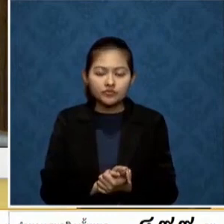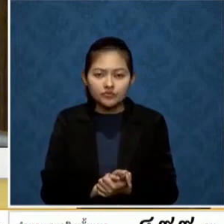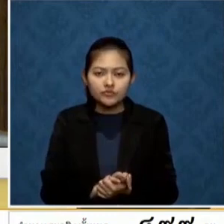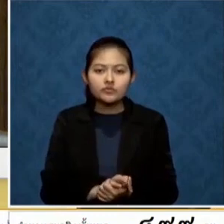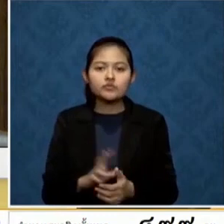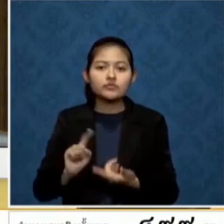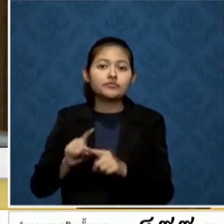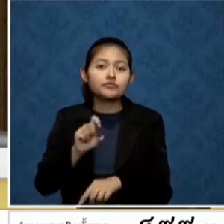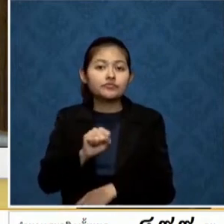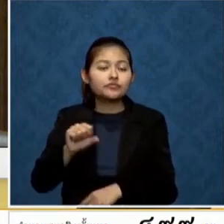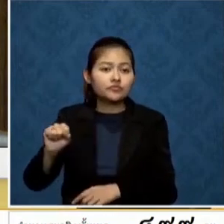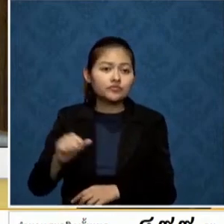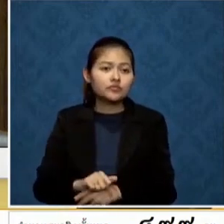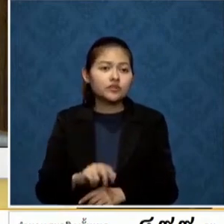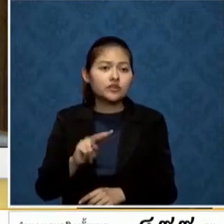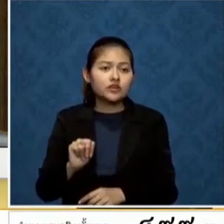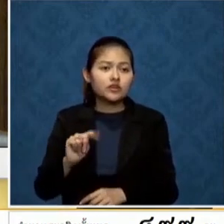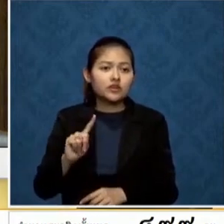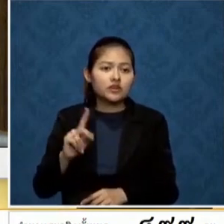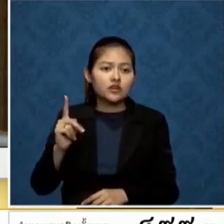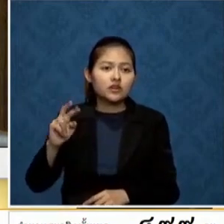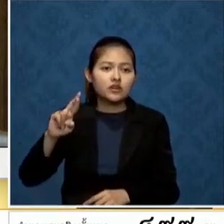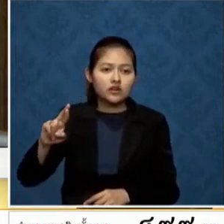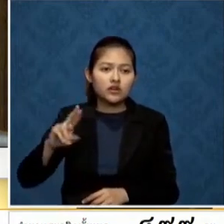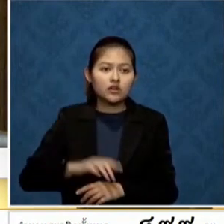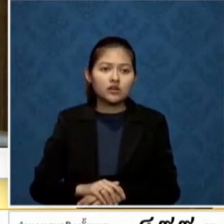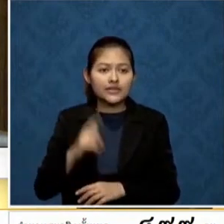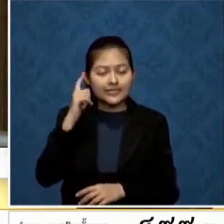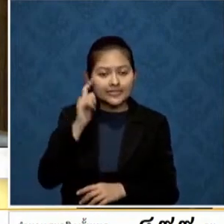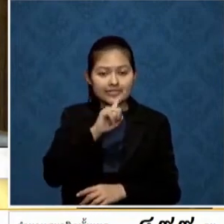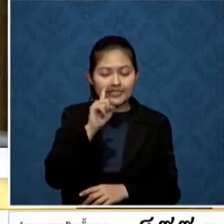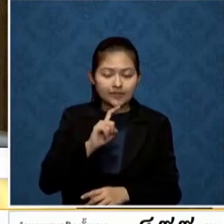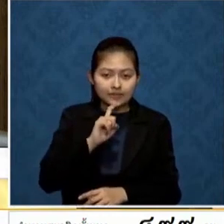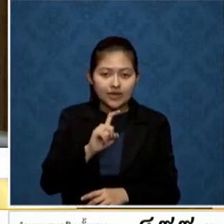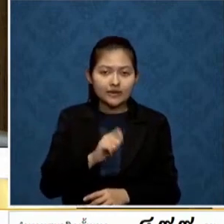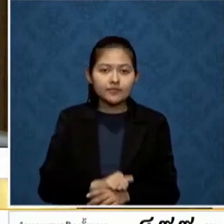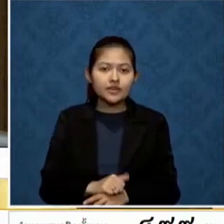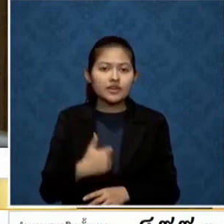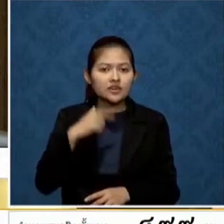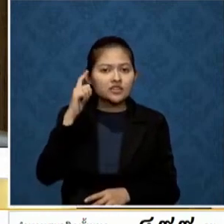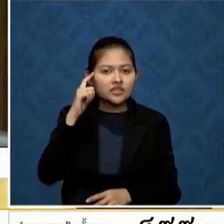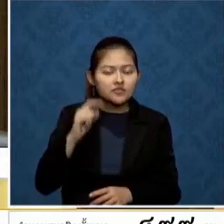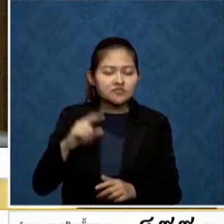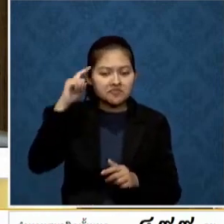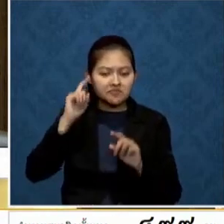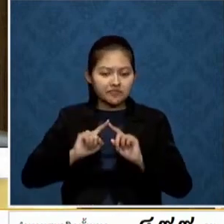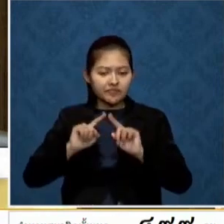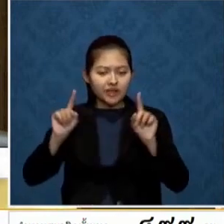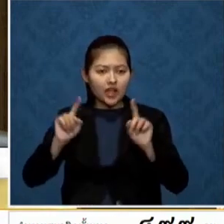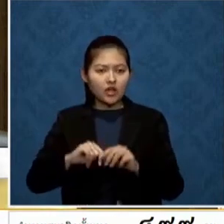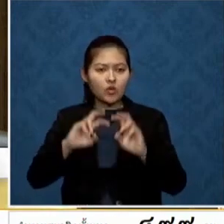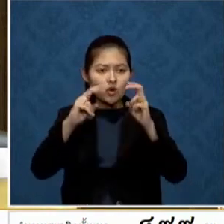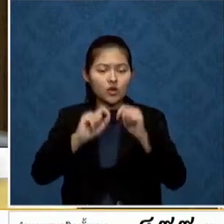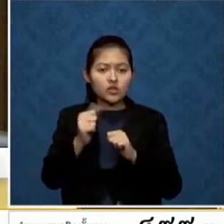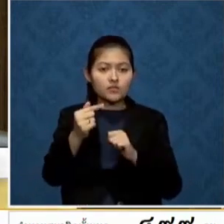นะครับท่านอัฐกรขออนุญาตที่เ่ยนามนะครับเป็นการตั้งคำถามครับหรือว่าแสดงความเห็นว่าท่านไม่เห็นด้วยกับข้อ 11ของ